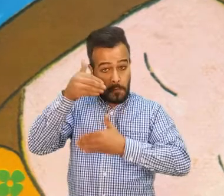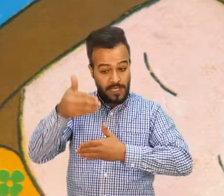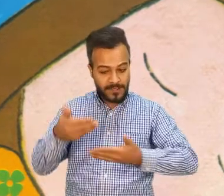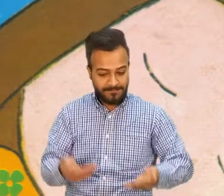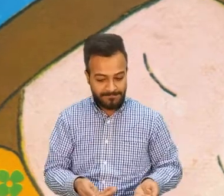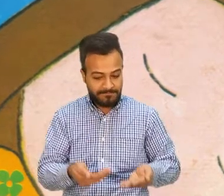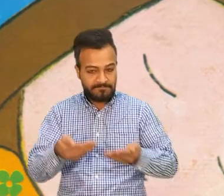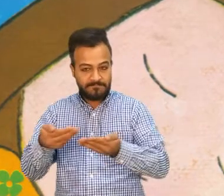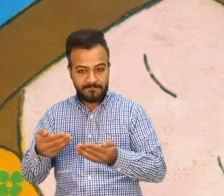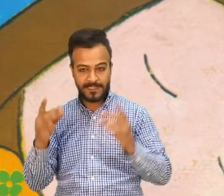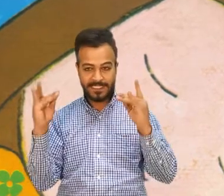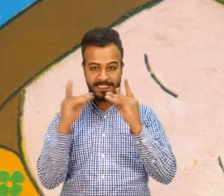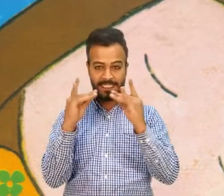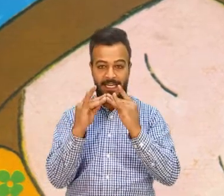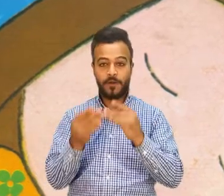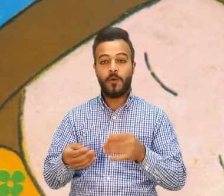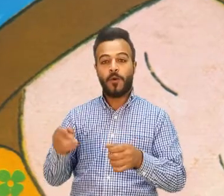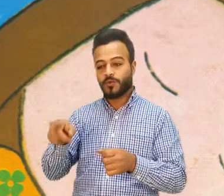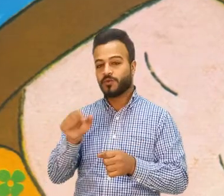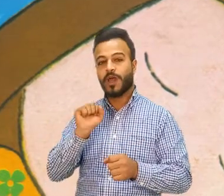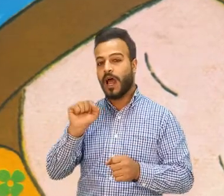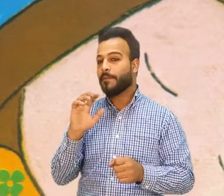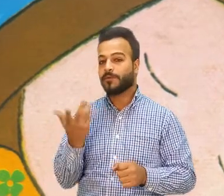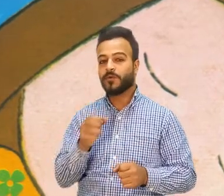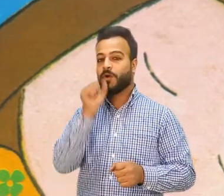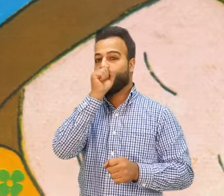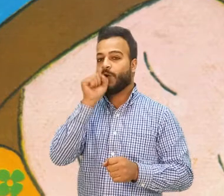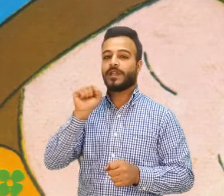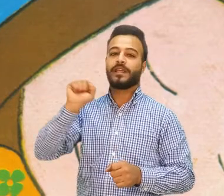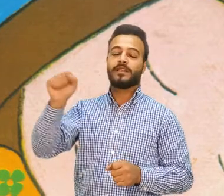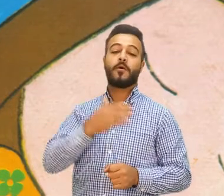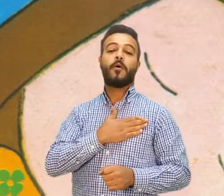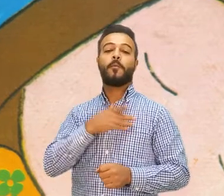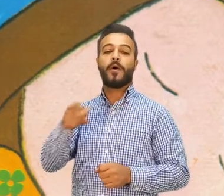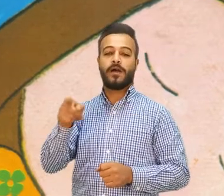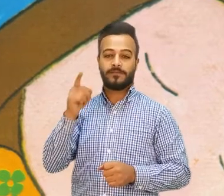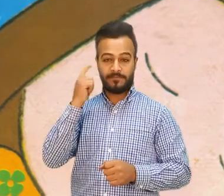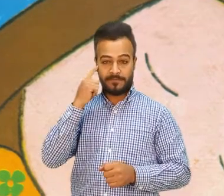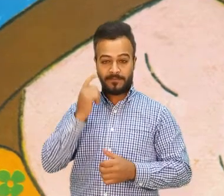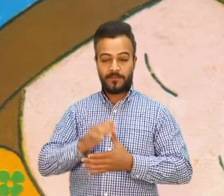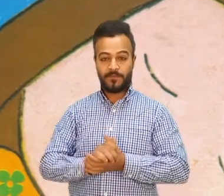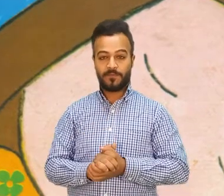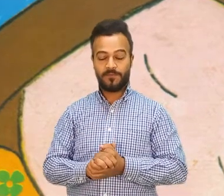في الفراش وتغني لها أغنيتها التي تحبها: